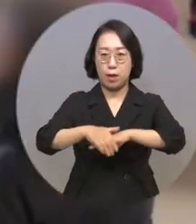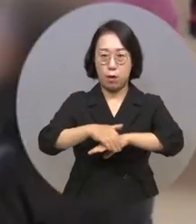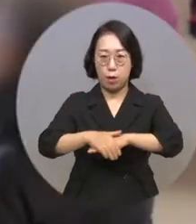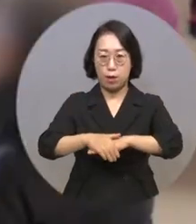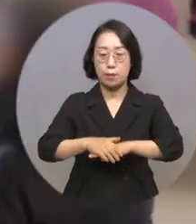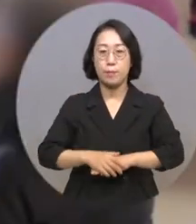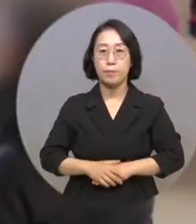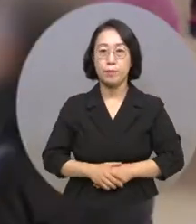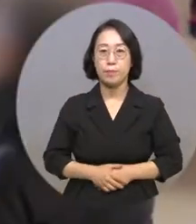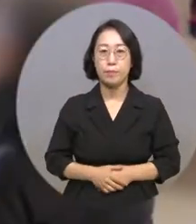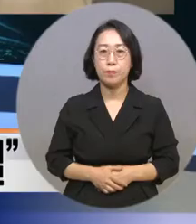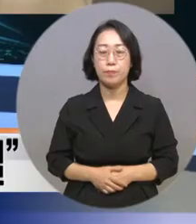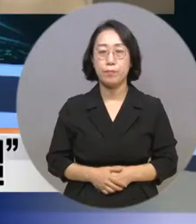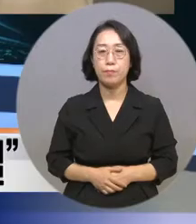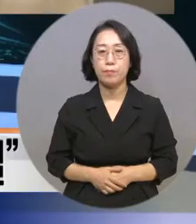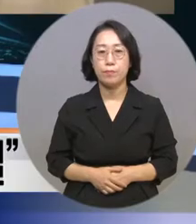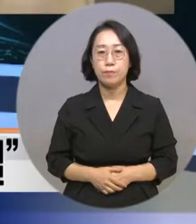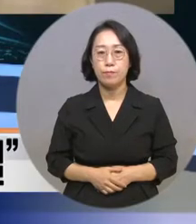뉴스 정두리입니다.